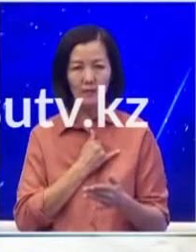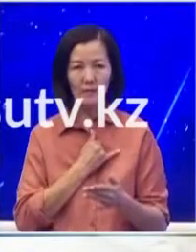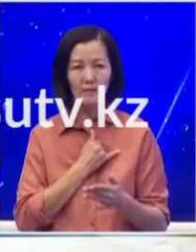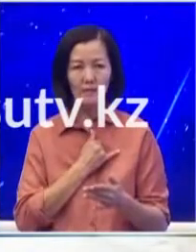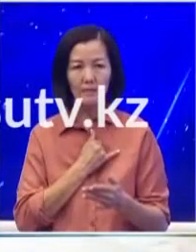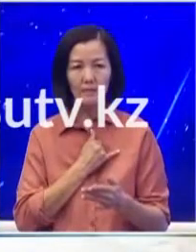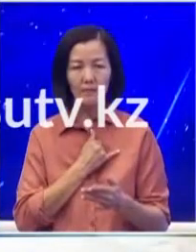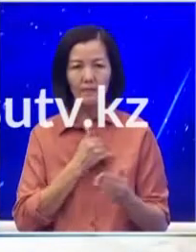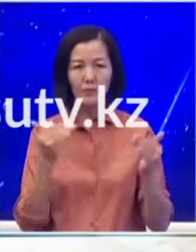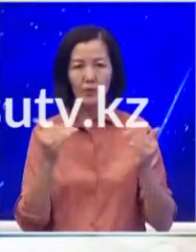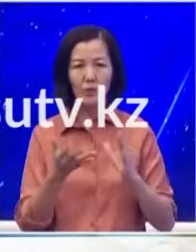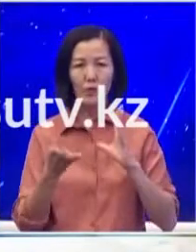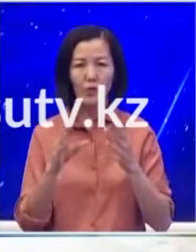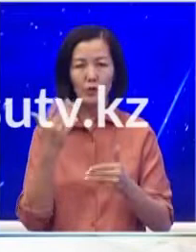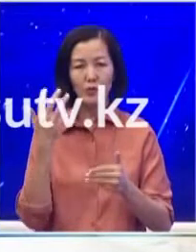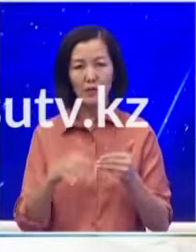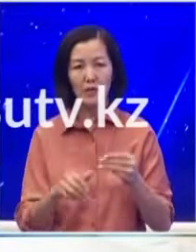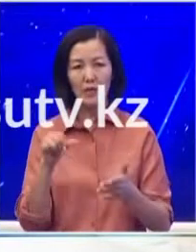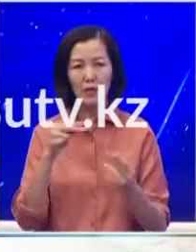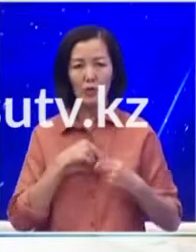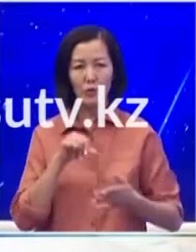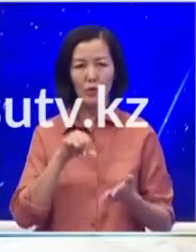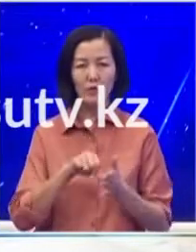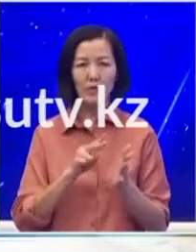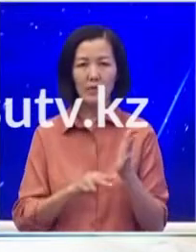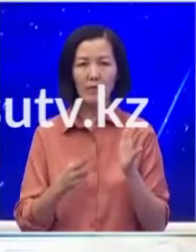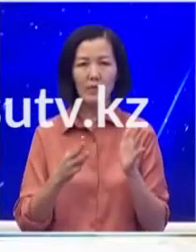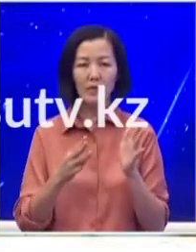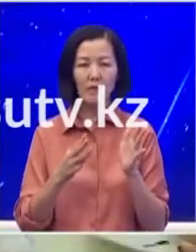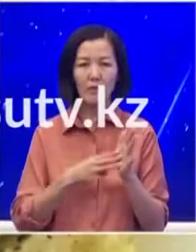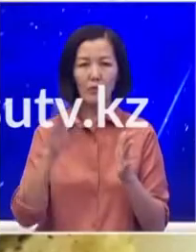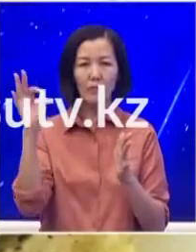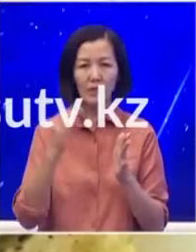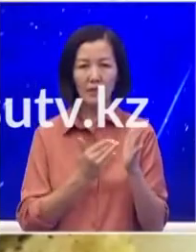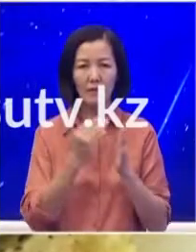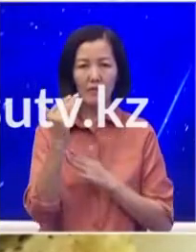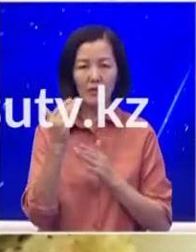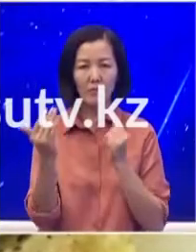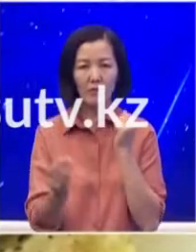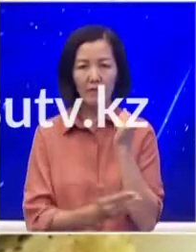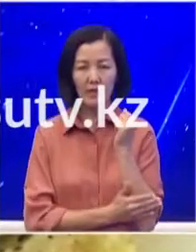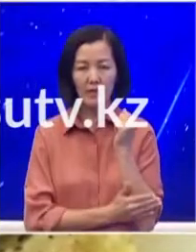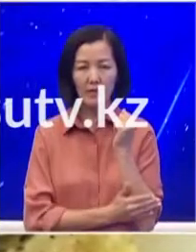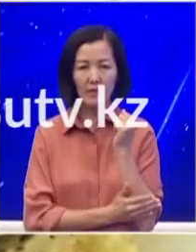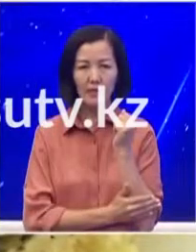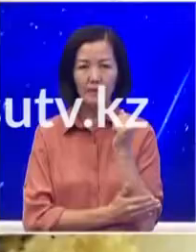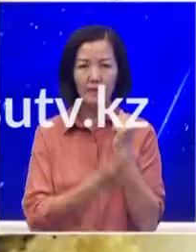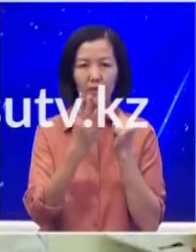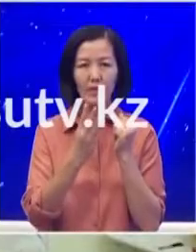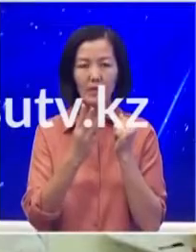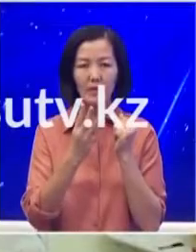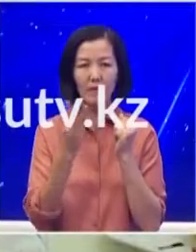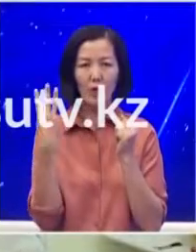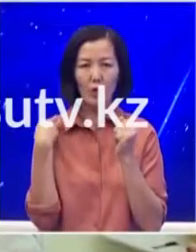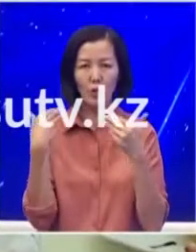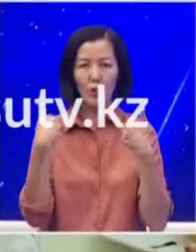по колледжу в среднем трудоустройство 78% и выше. В конце третьего курса, где-то